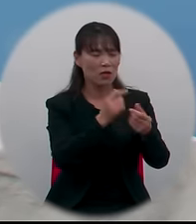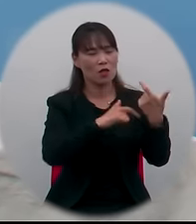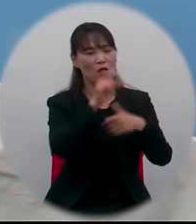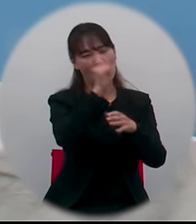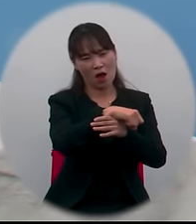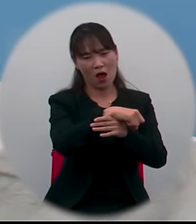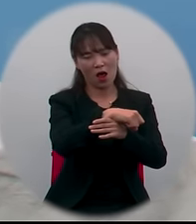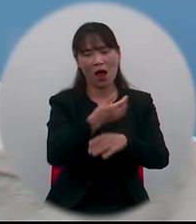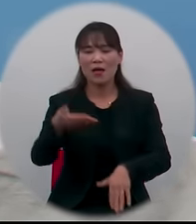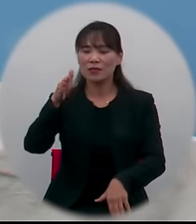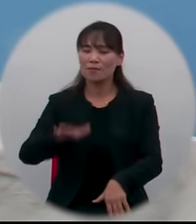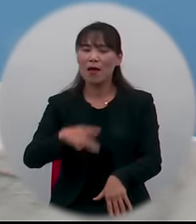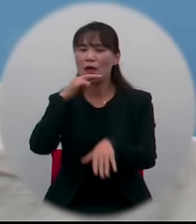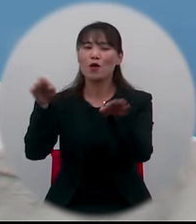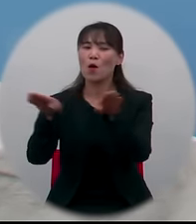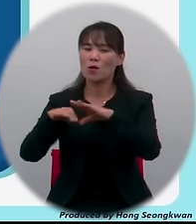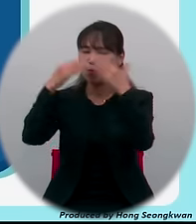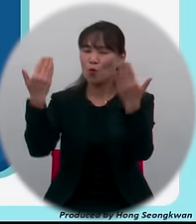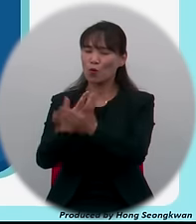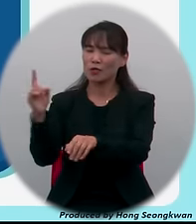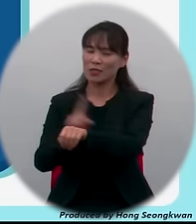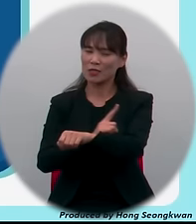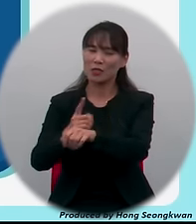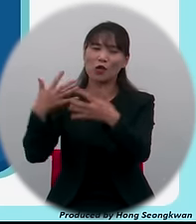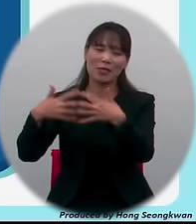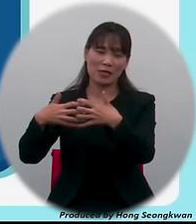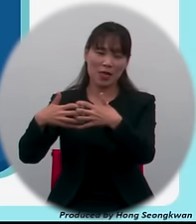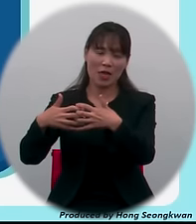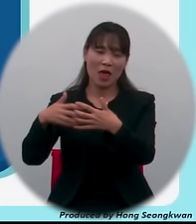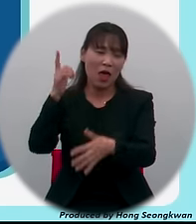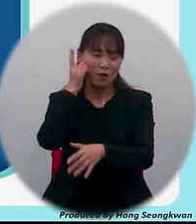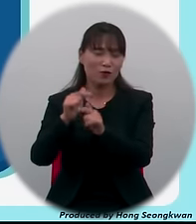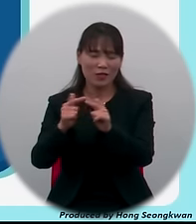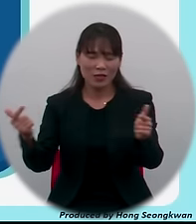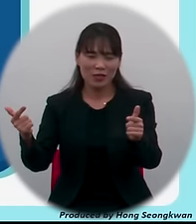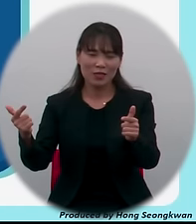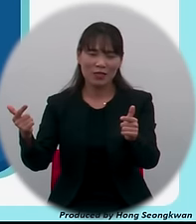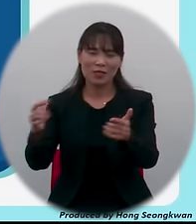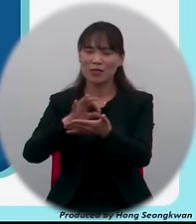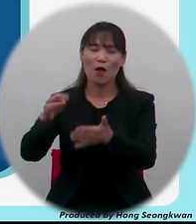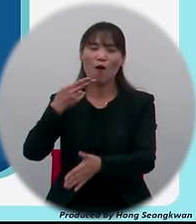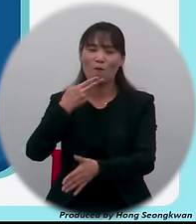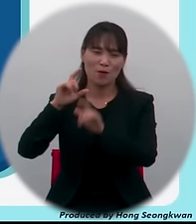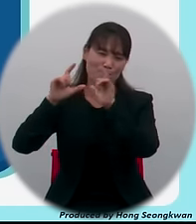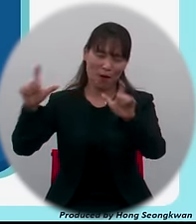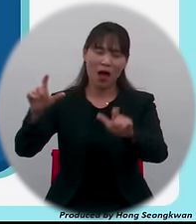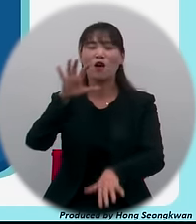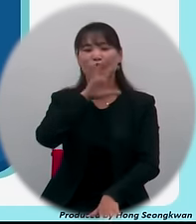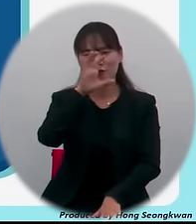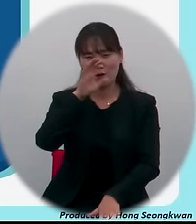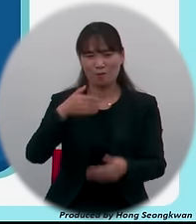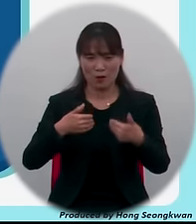하시되 중요한 거 일요일은 모든 디지털 기기를 사용하지 않는 날로 선언하시고 그렇게 훈련시켜가 는게 매우